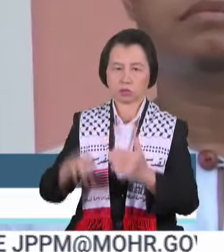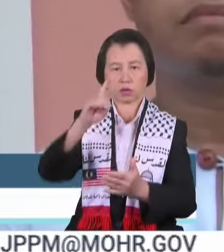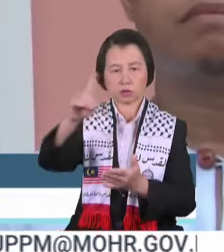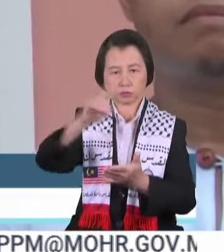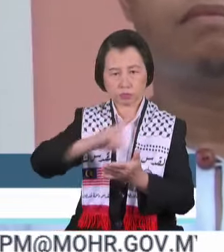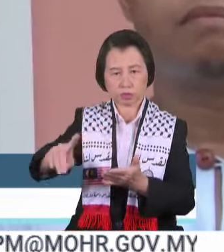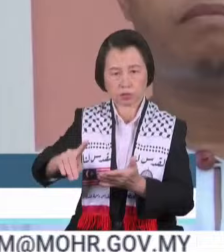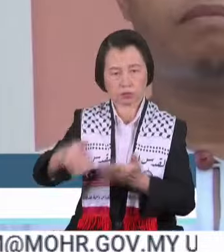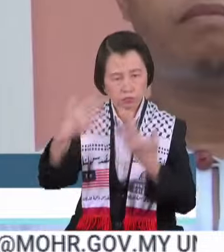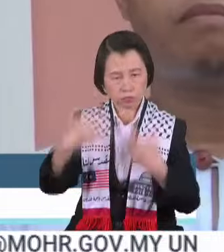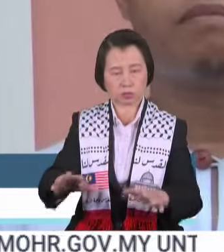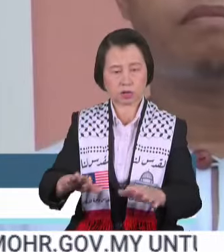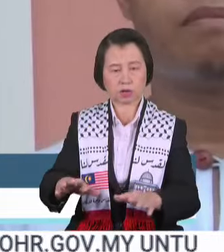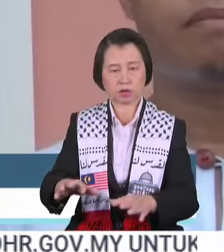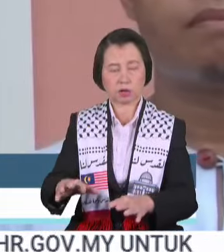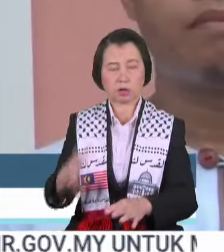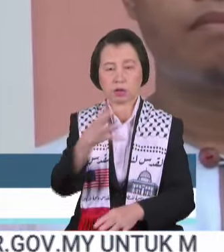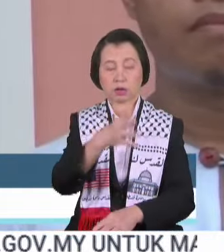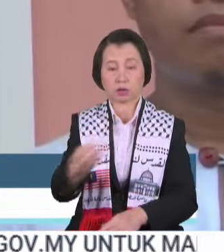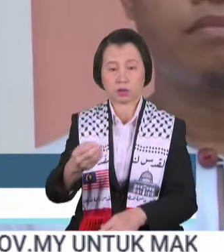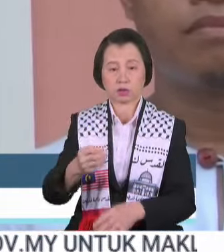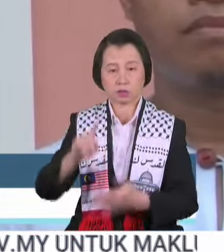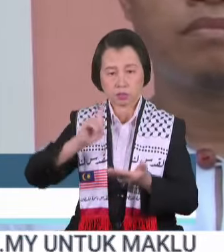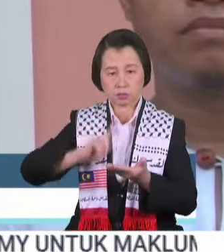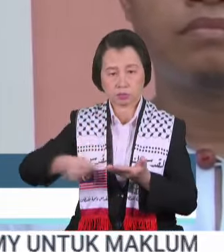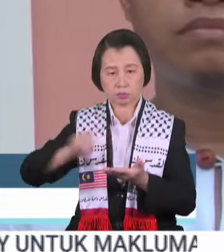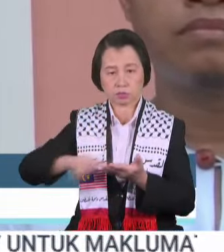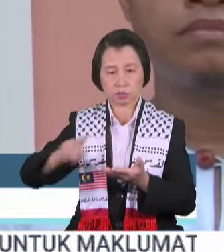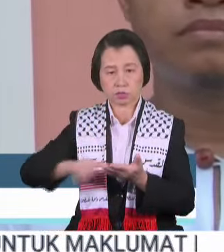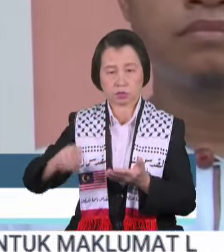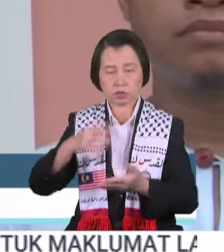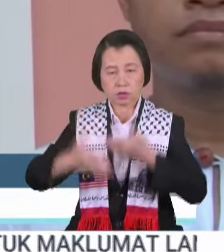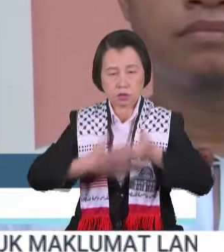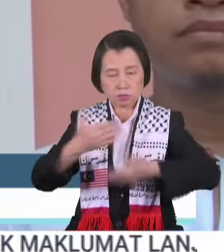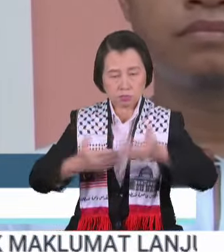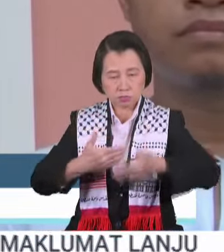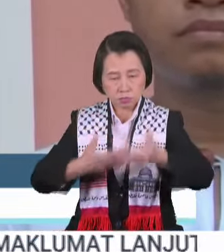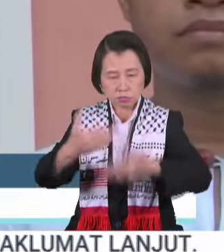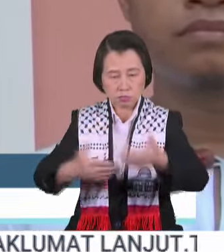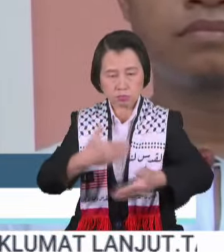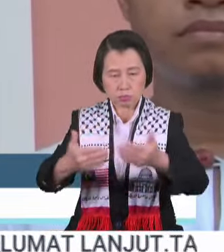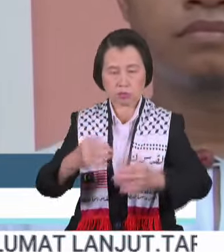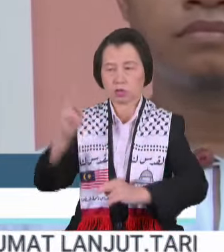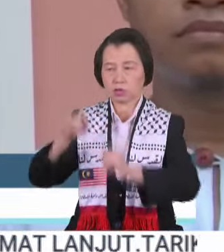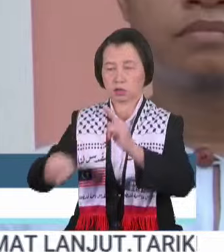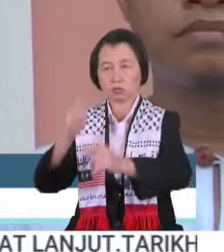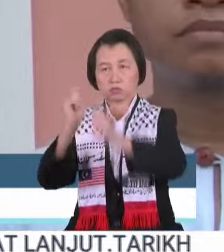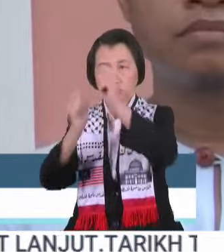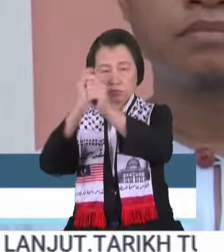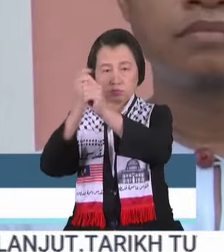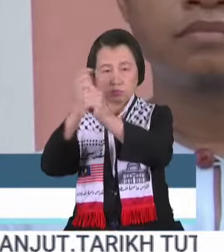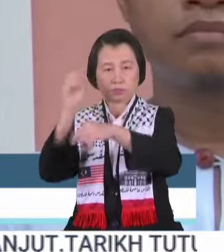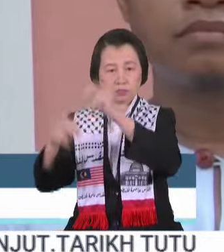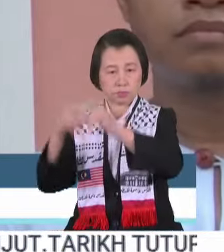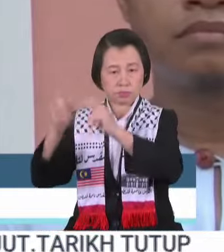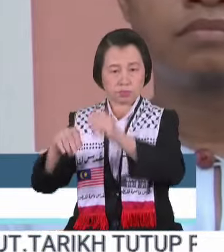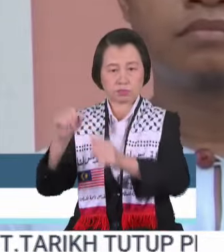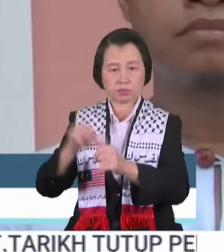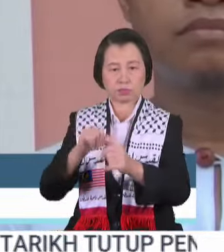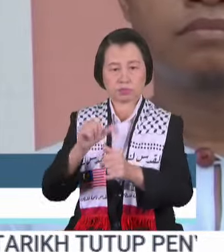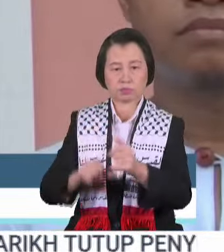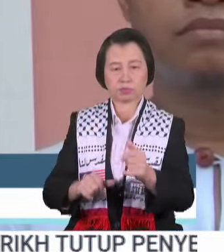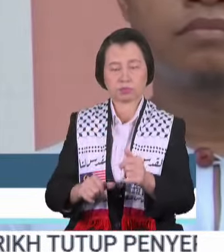minggu. Ya, dan pemeriksaan progres kemajuan pembinaan pun dibuat secara